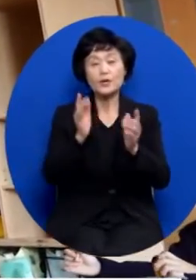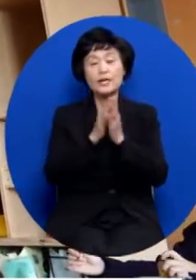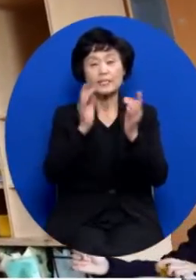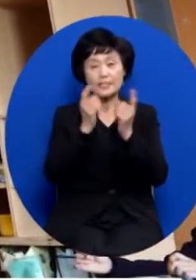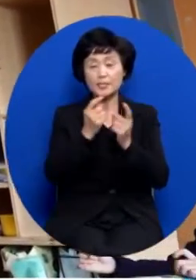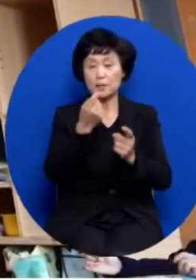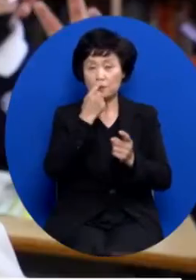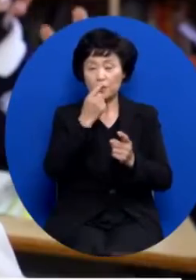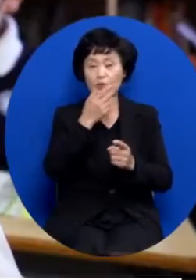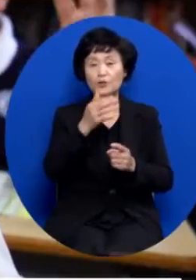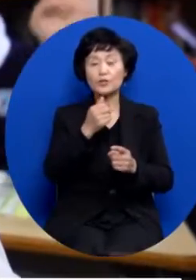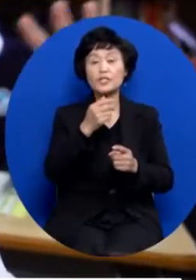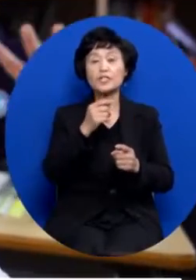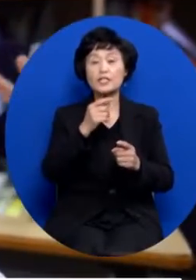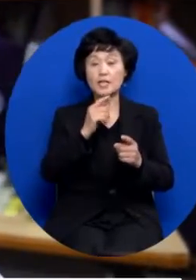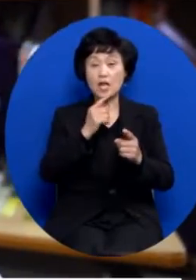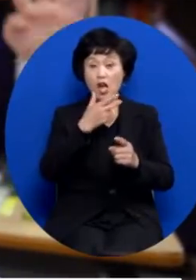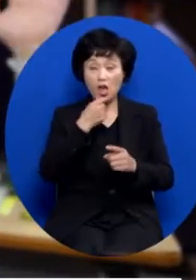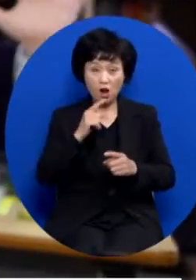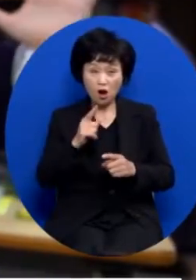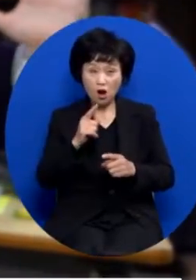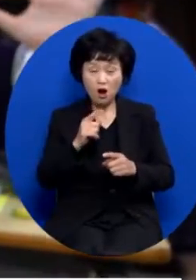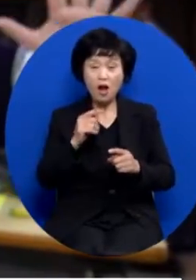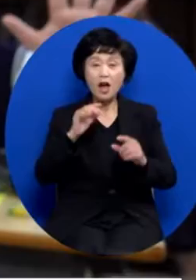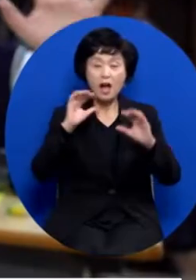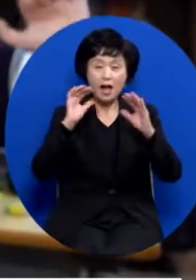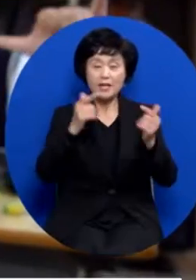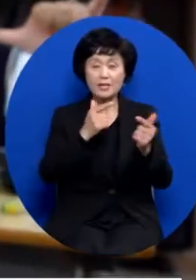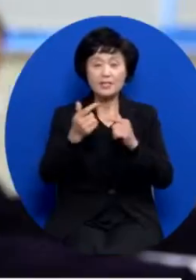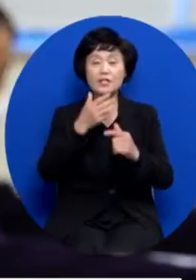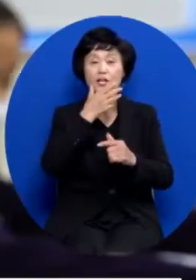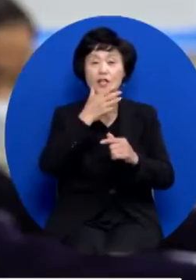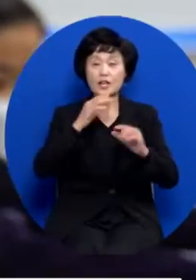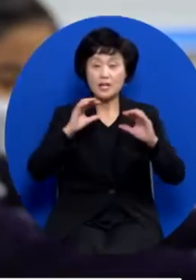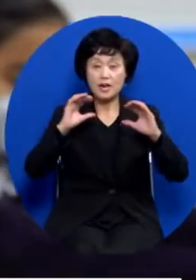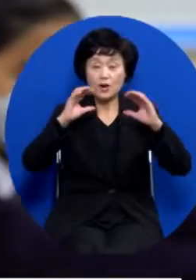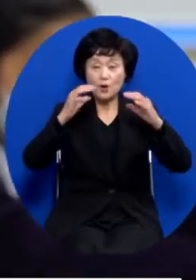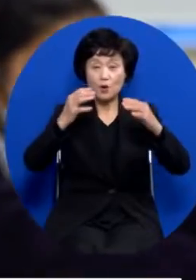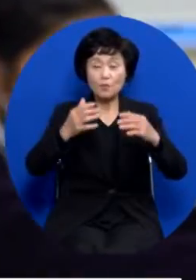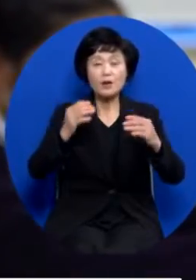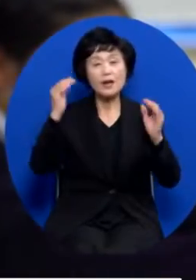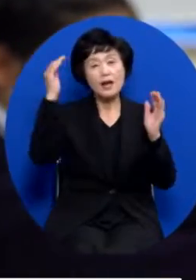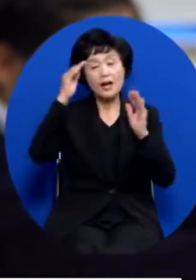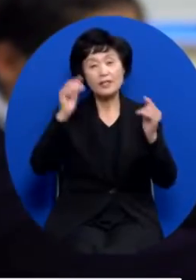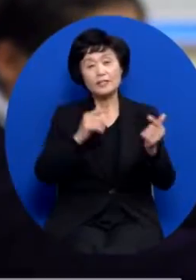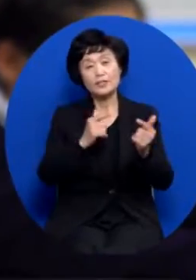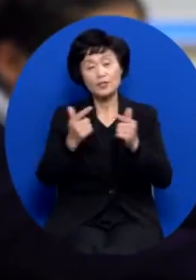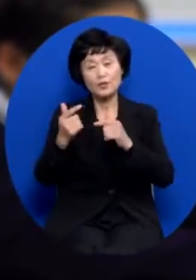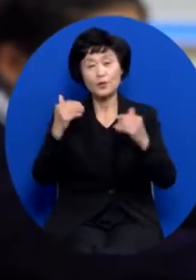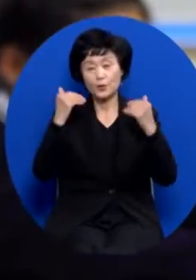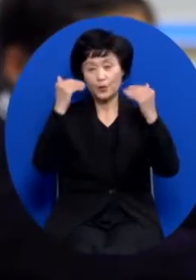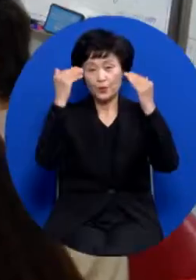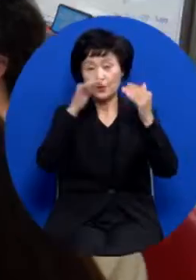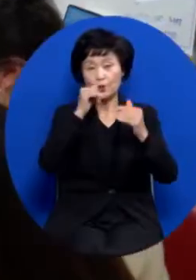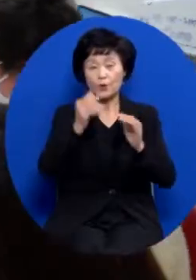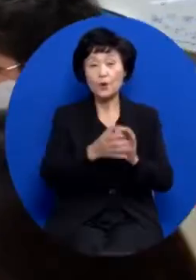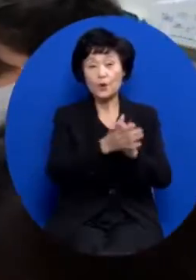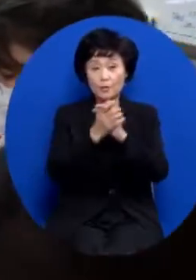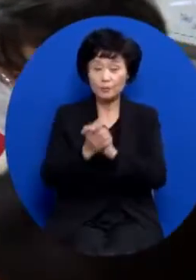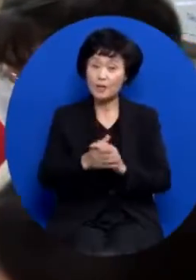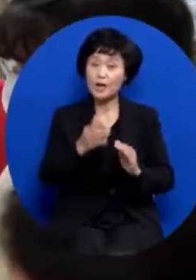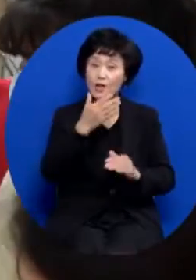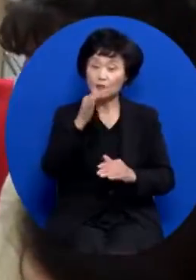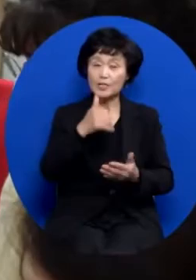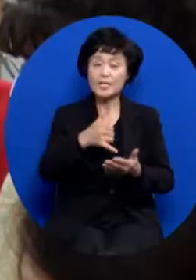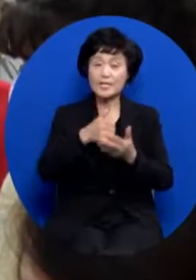수업은 학생들을 글로벌 인재로 성장시키고 비전을 품은 학생은 주변 친구들과 함께 공유하며 협동할 수 있는